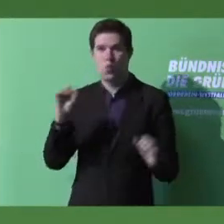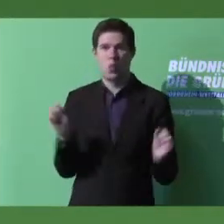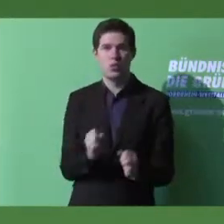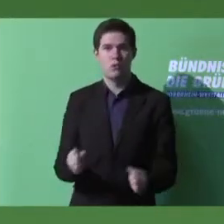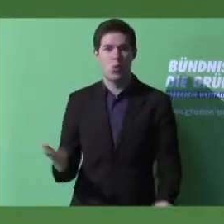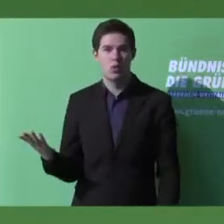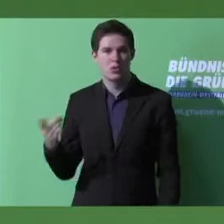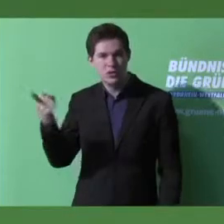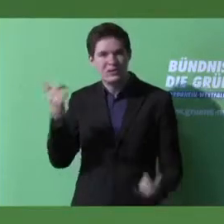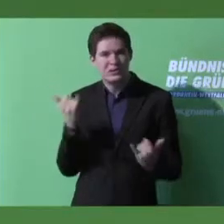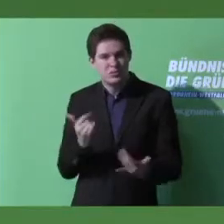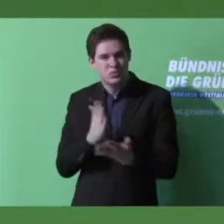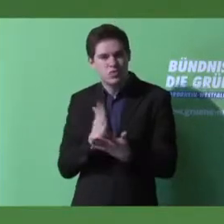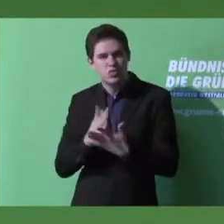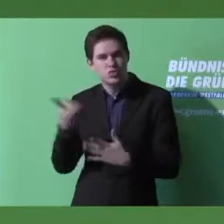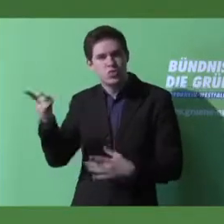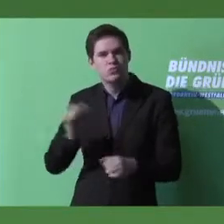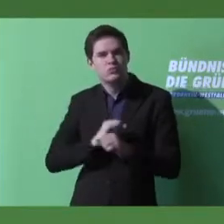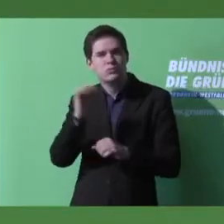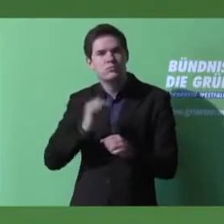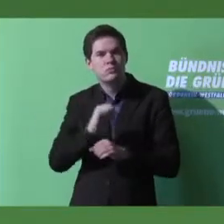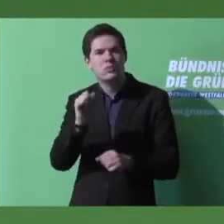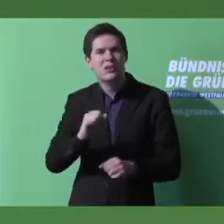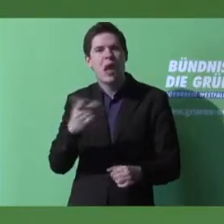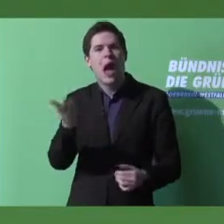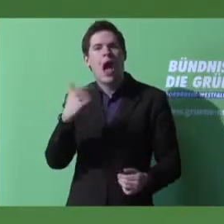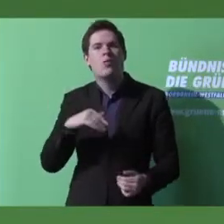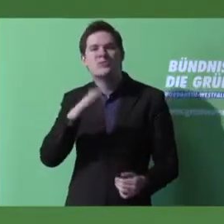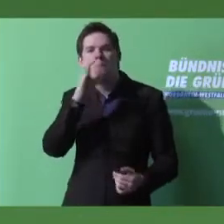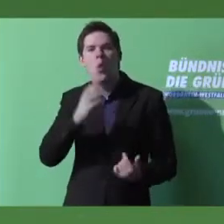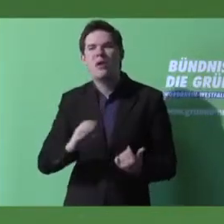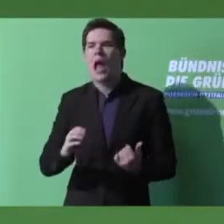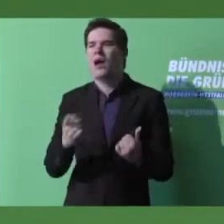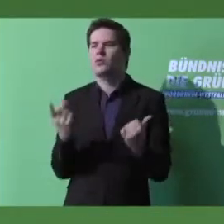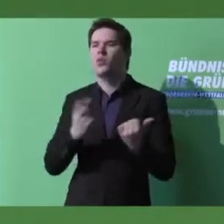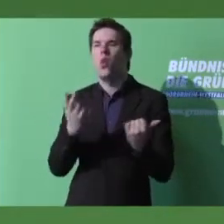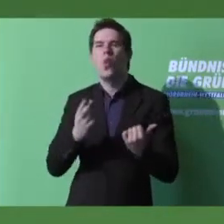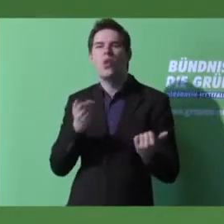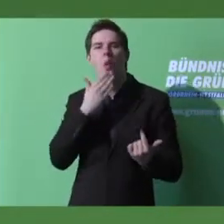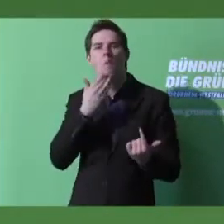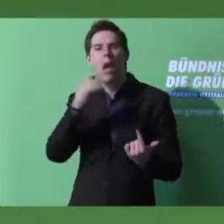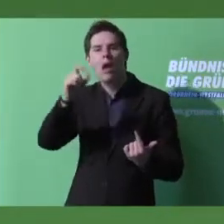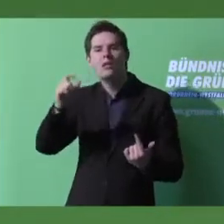Kampagne gegen Roma aus Bulgarien und Rumänien auf den Weg bringt. Das geht